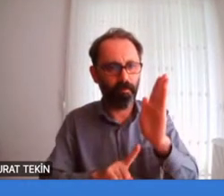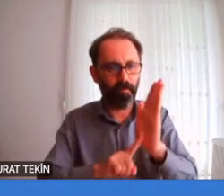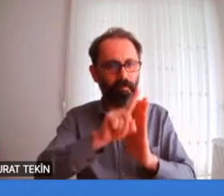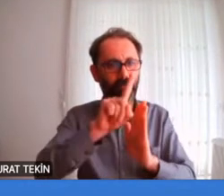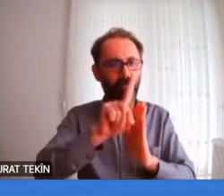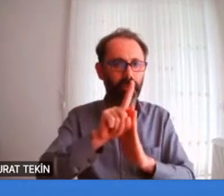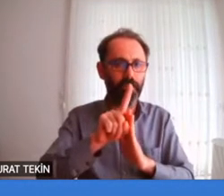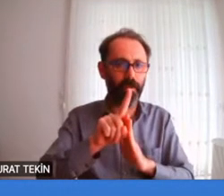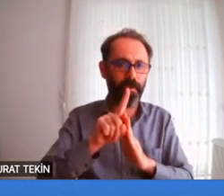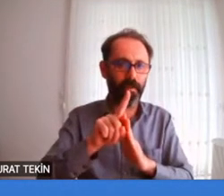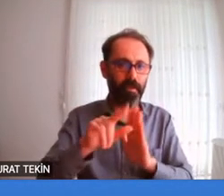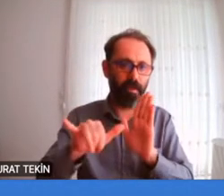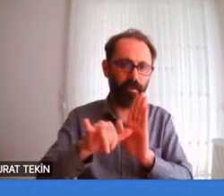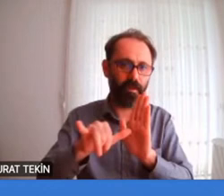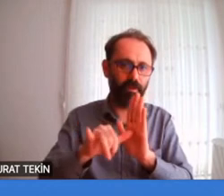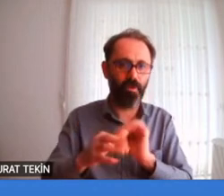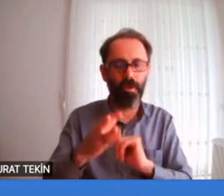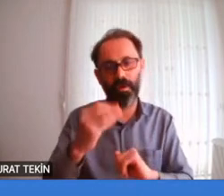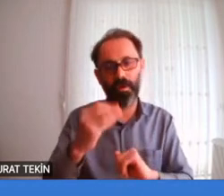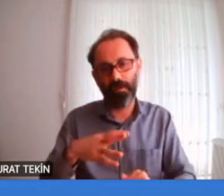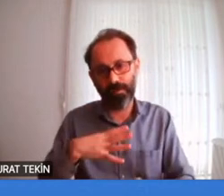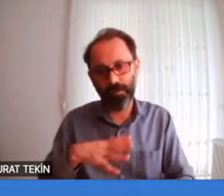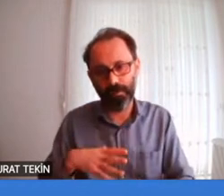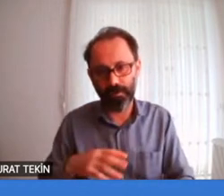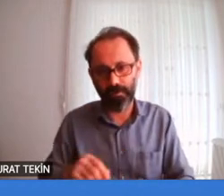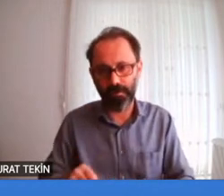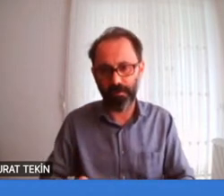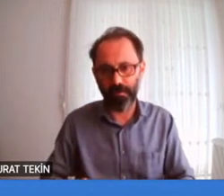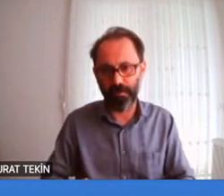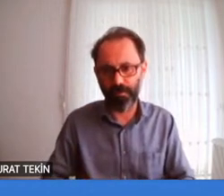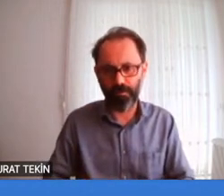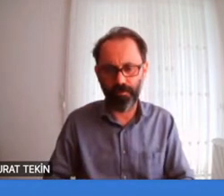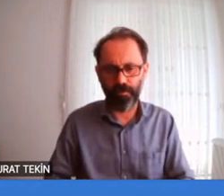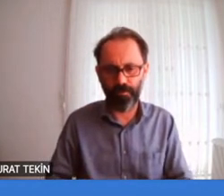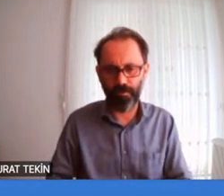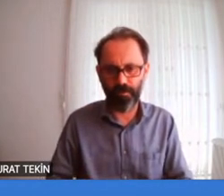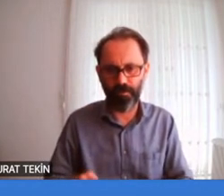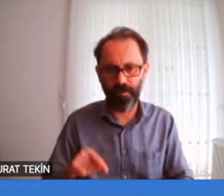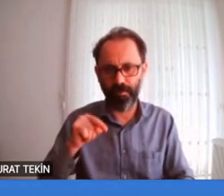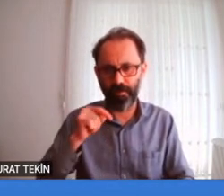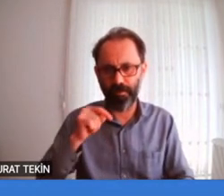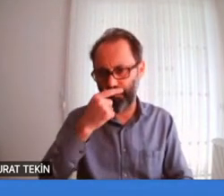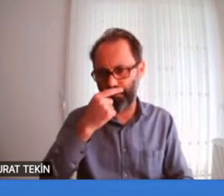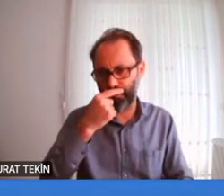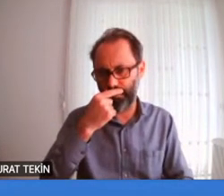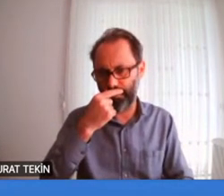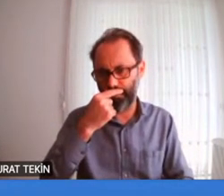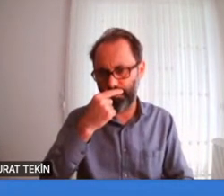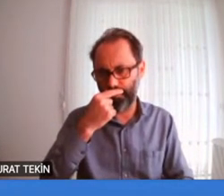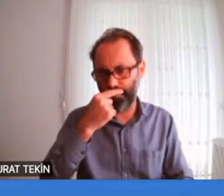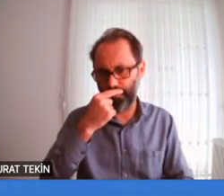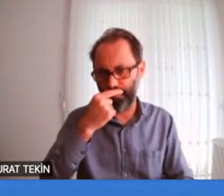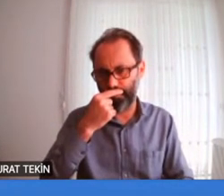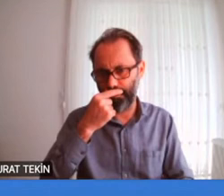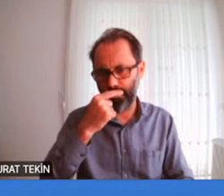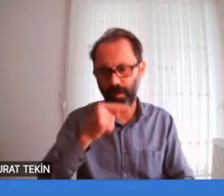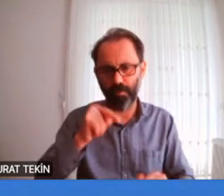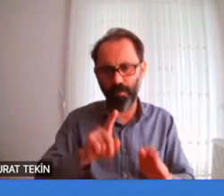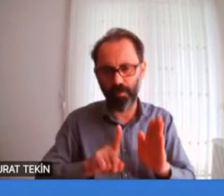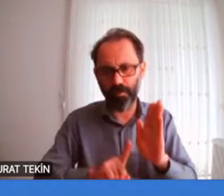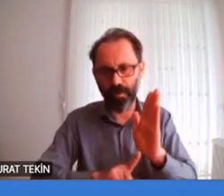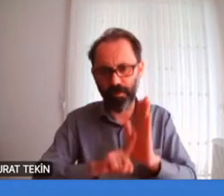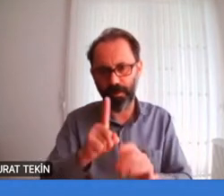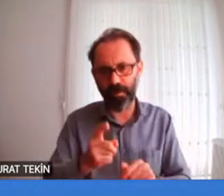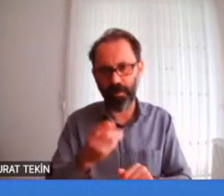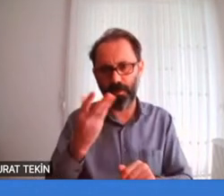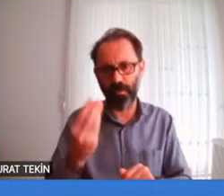sistematik yaklaştırıyor. Yanı sıra kendimizi ifade etmek için bir platform bulmuş olmamız da zaten bizim başarılı